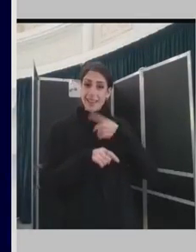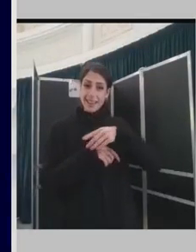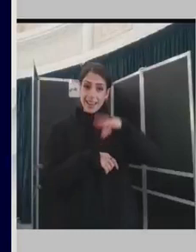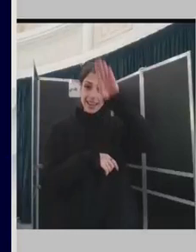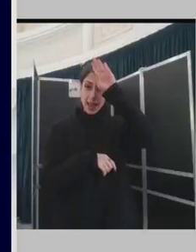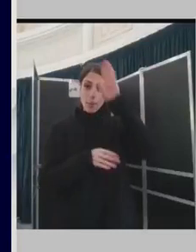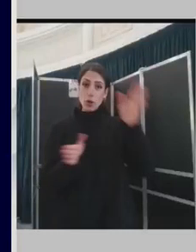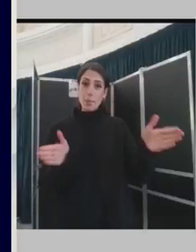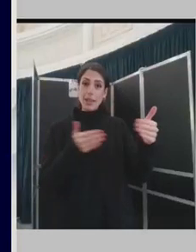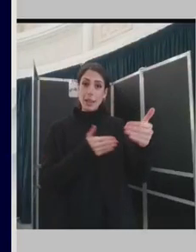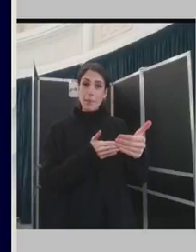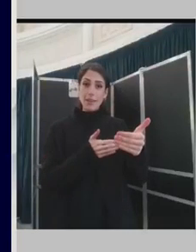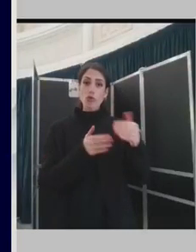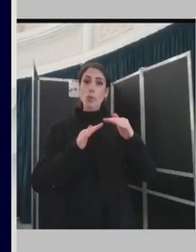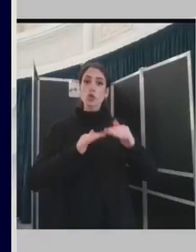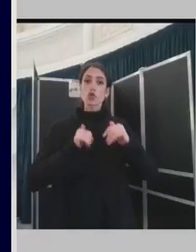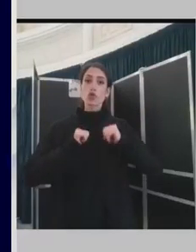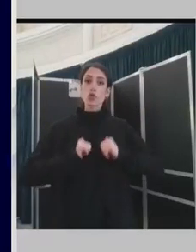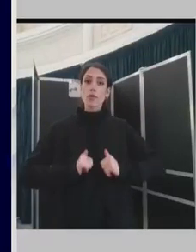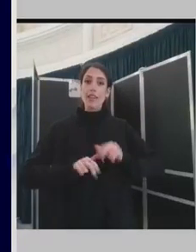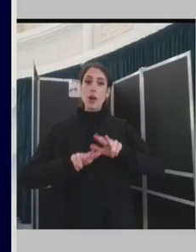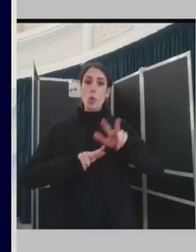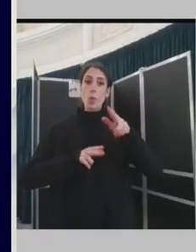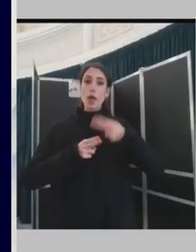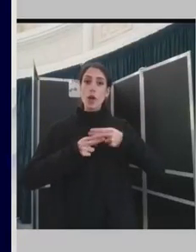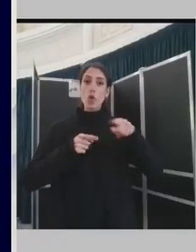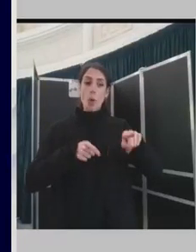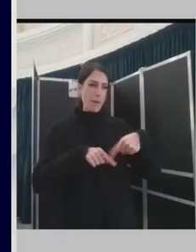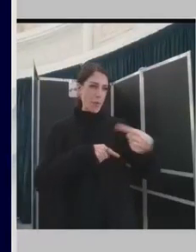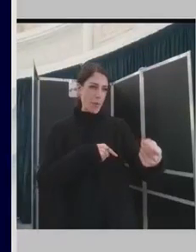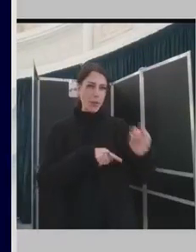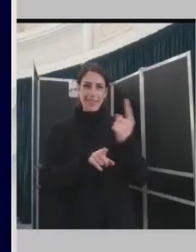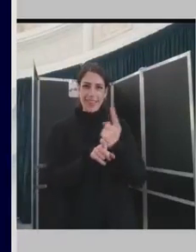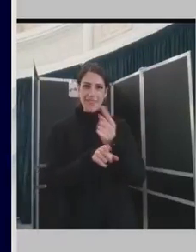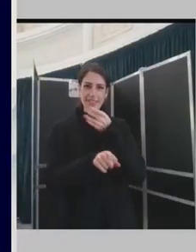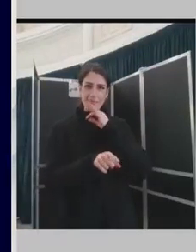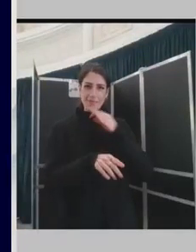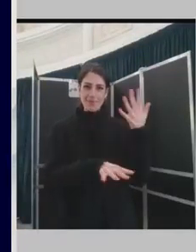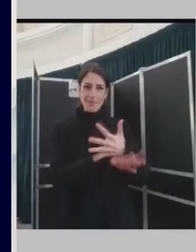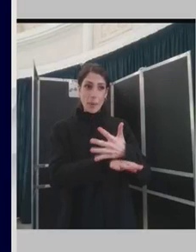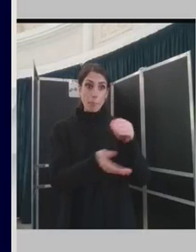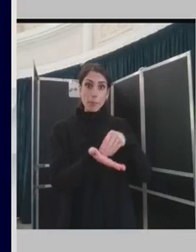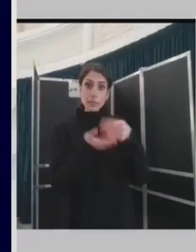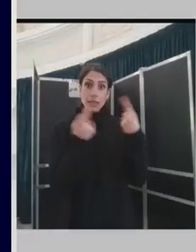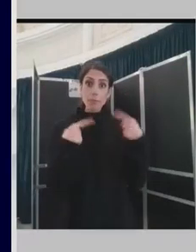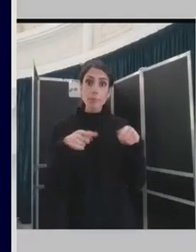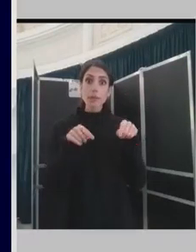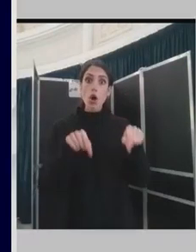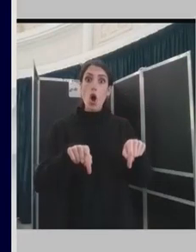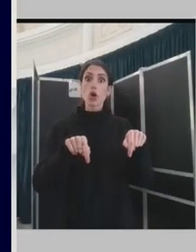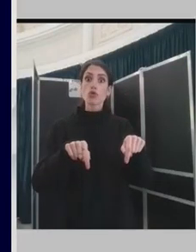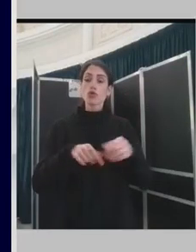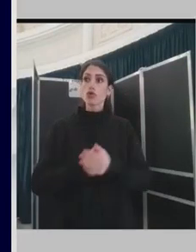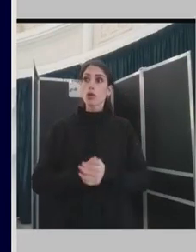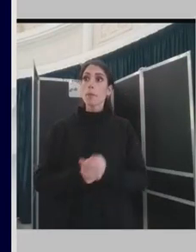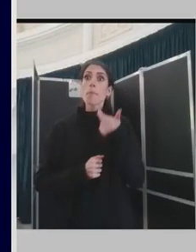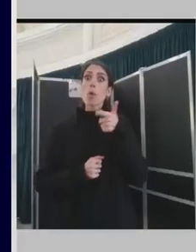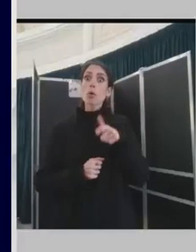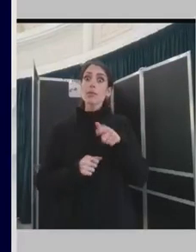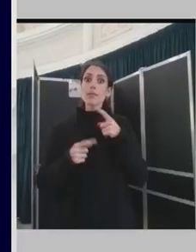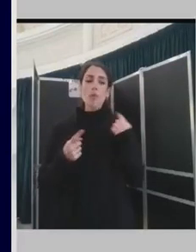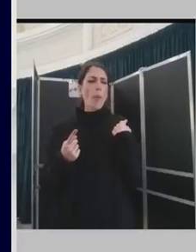poi interverrà e che ringrazio, perché mai come in questi mesi è stata attivata una